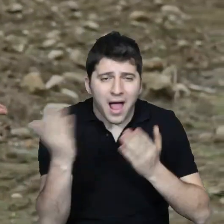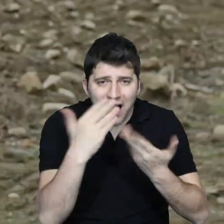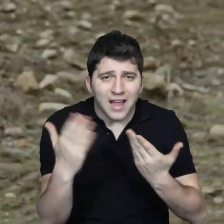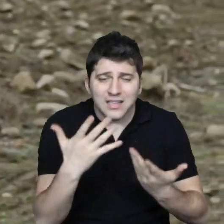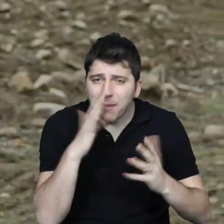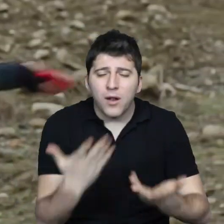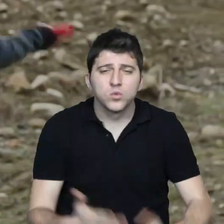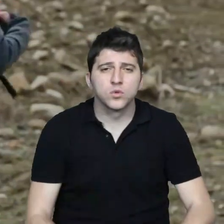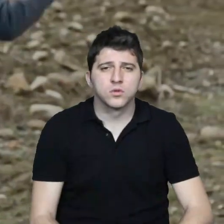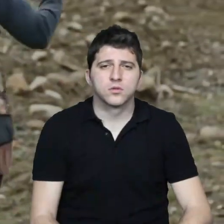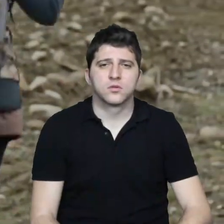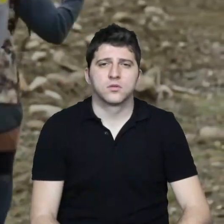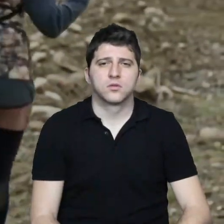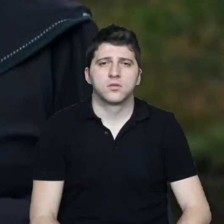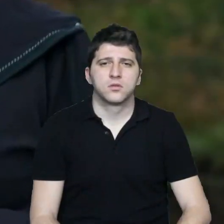neyi bekliyorsun?